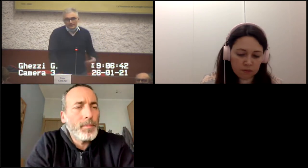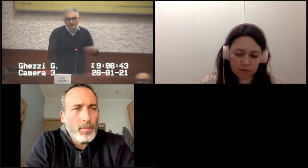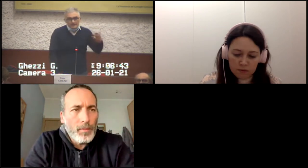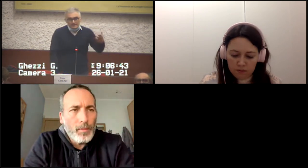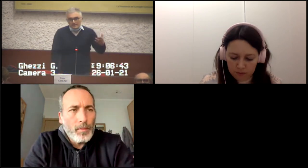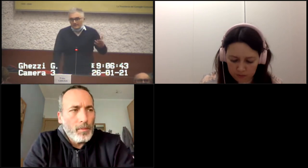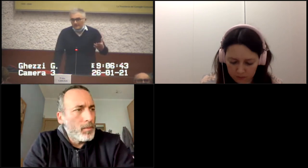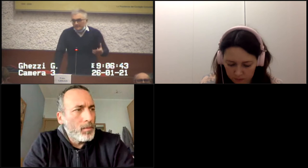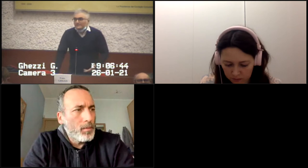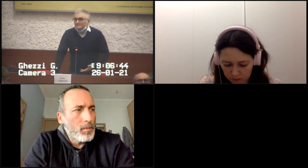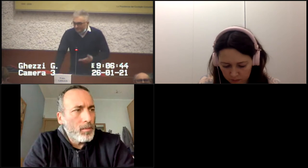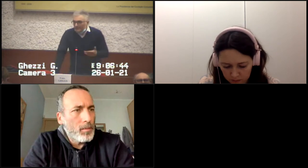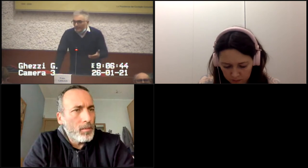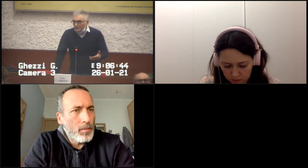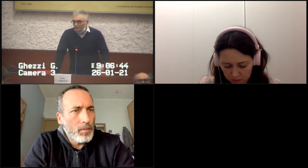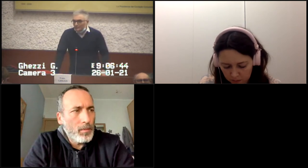sull'arrivare